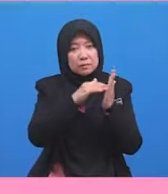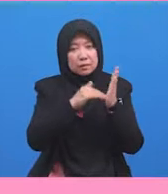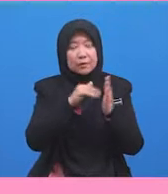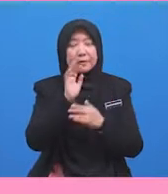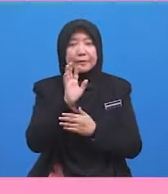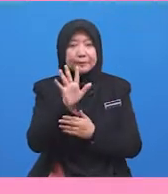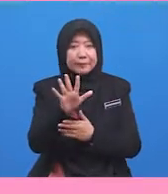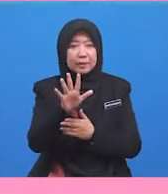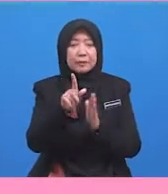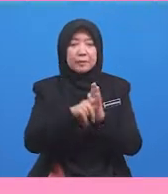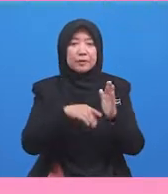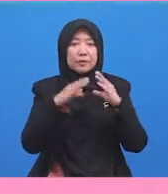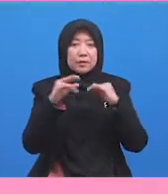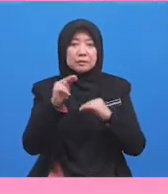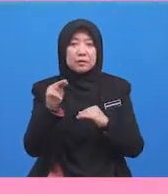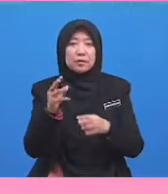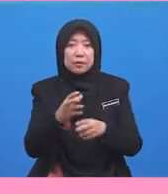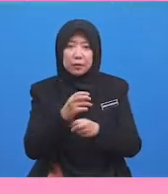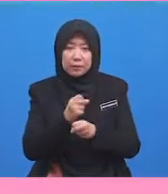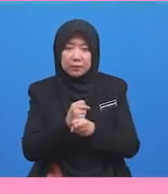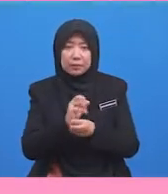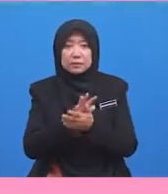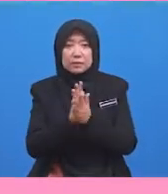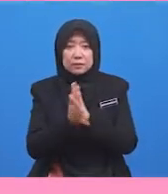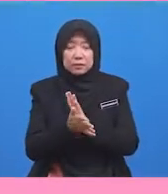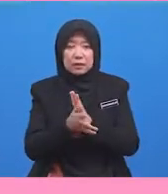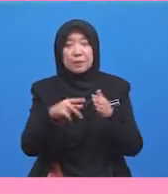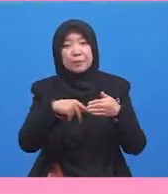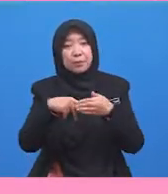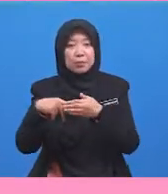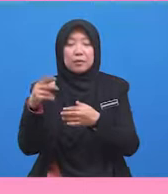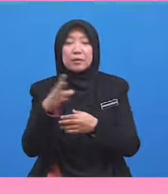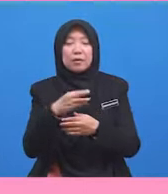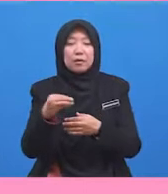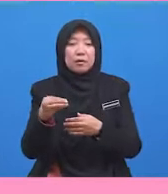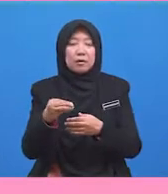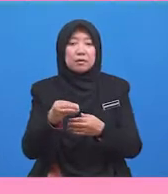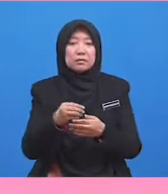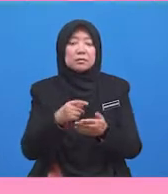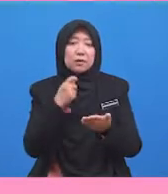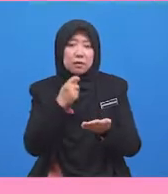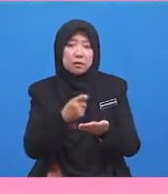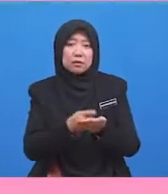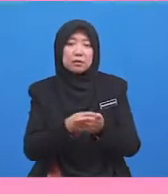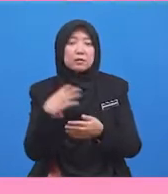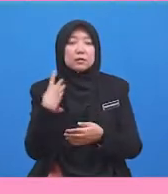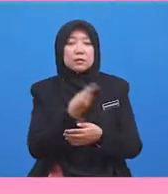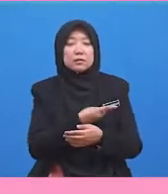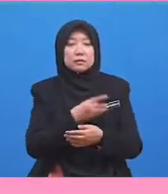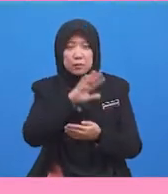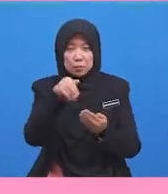kan 5 pengajaran yang dapat dijadikan pedoman dan teladan kepada kita semua